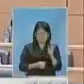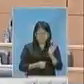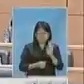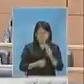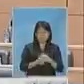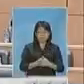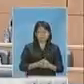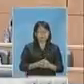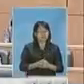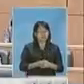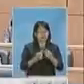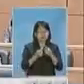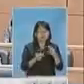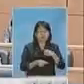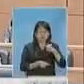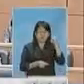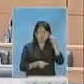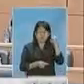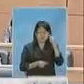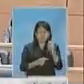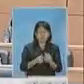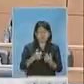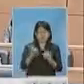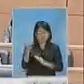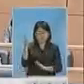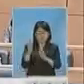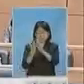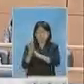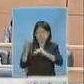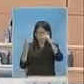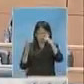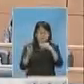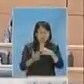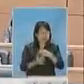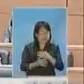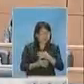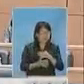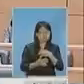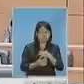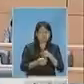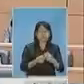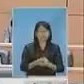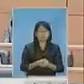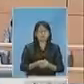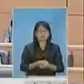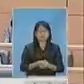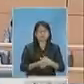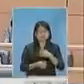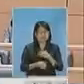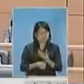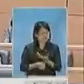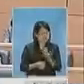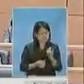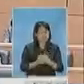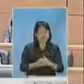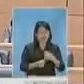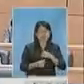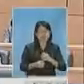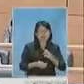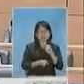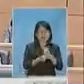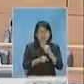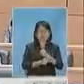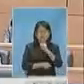ฮะแต่ผมคิดว่าประเทศไทยต้องการสิ่งนี้แล้วผมเป็นผู้แทนของปวงชนชาว